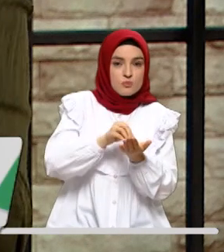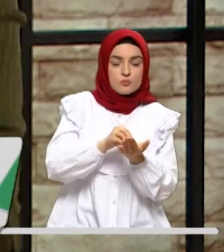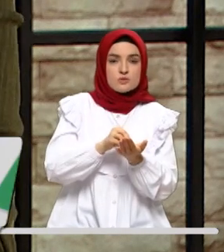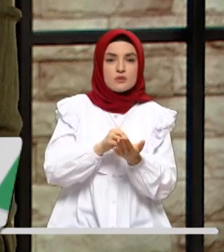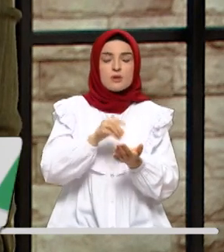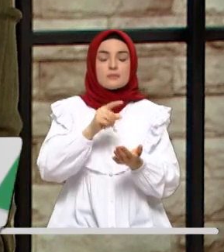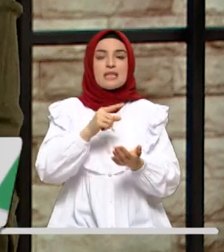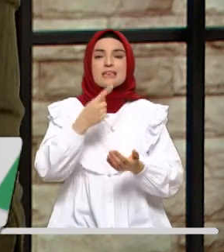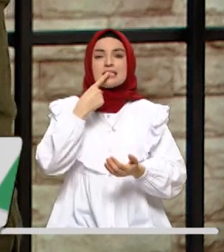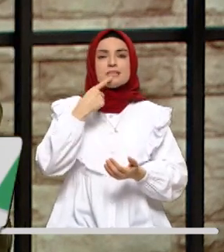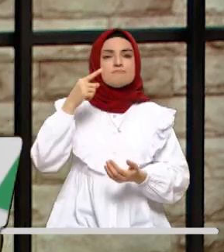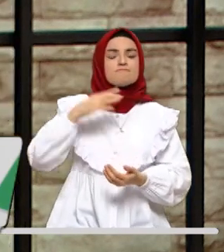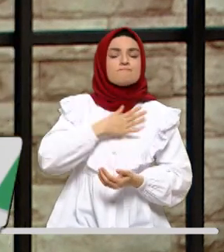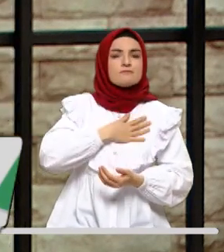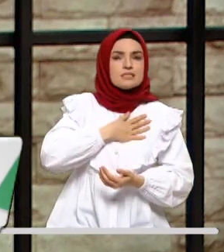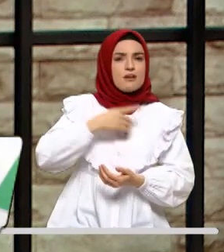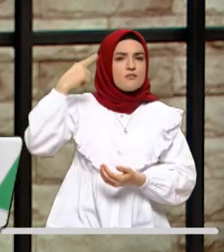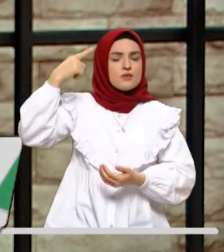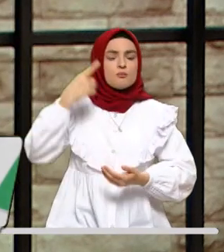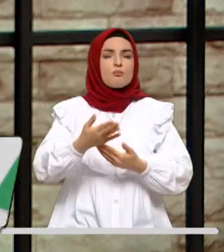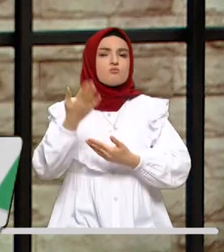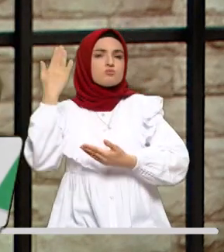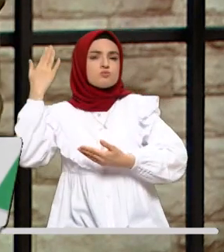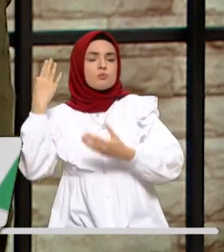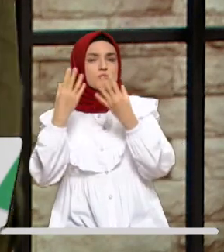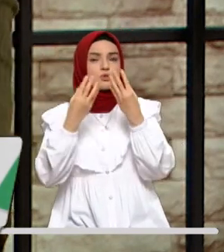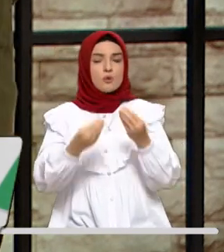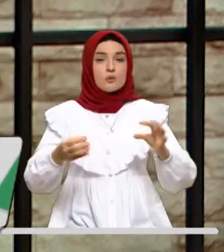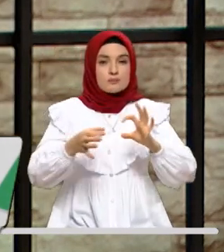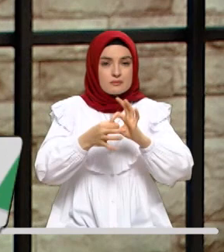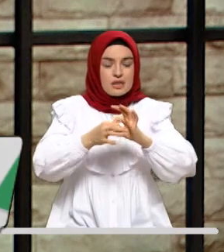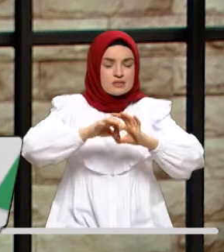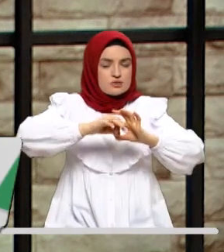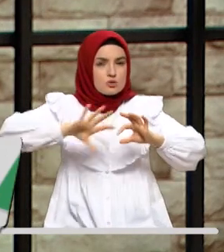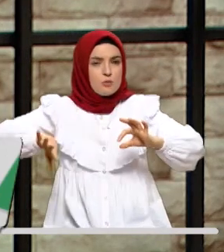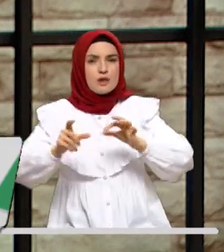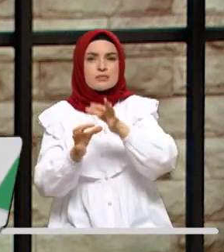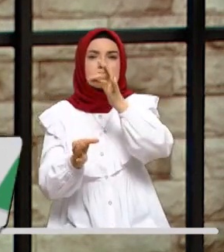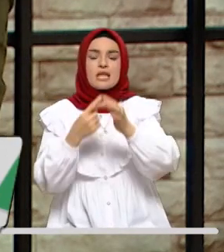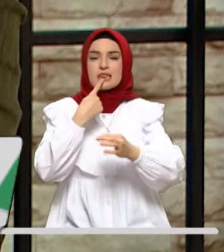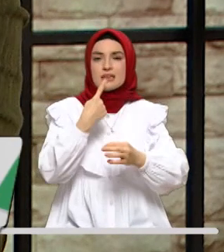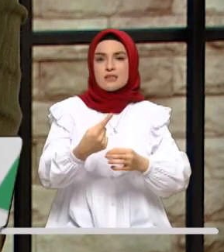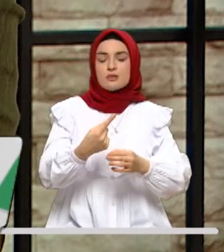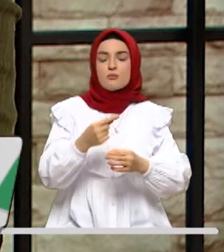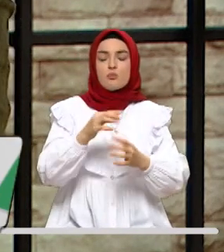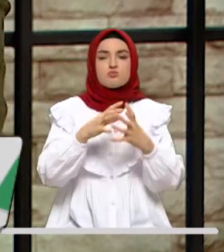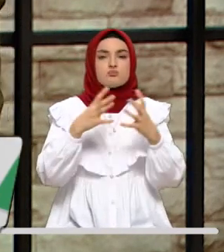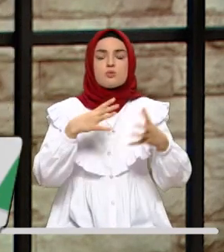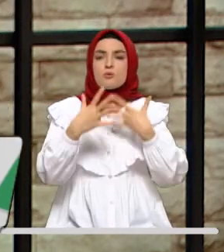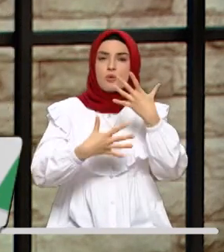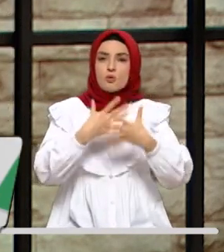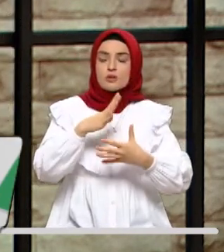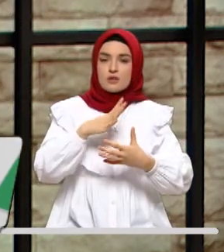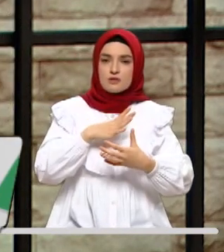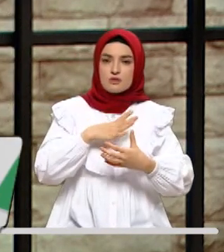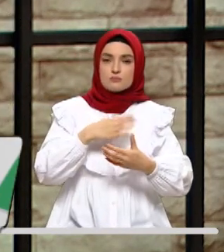dilini, fikrini, bütün geçmiş olan mazi ile bağını koparan kişiye denir. Onun büyük bir hadisesi var, hikayesi var.